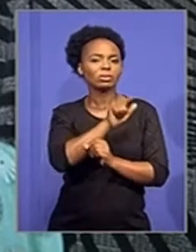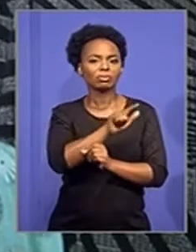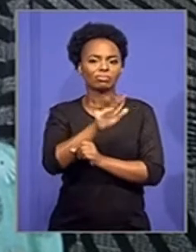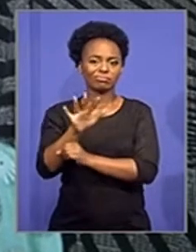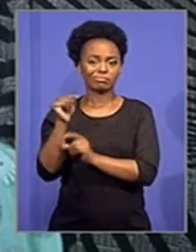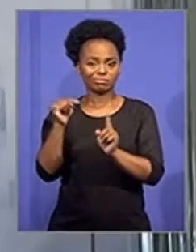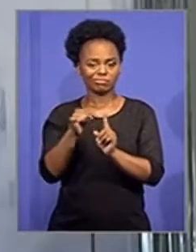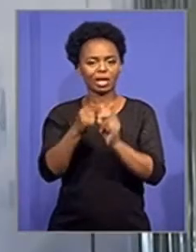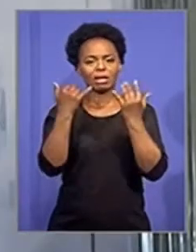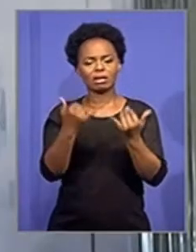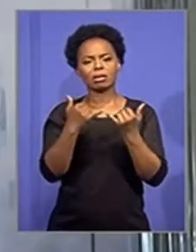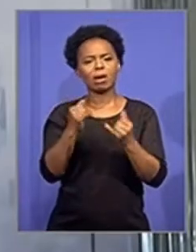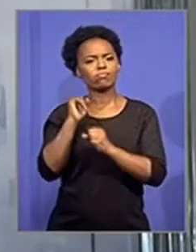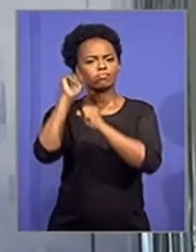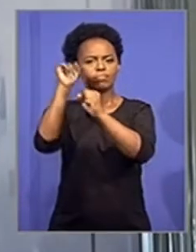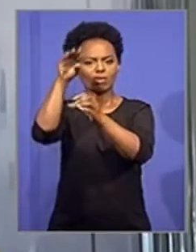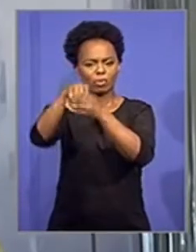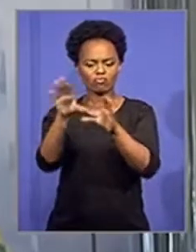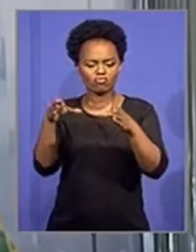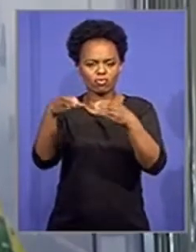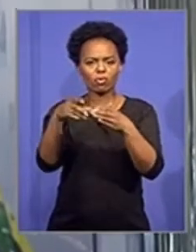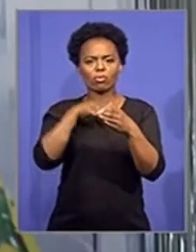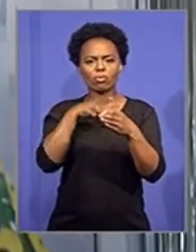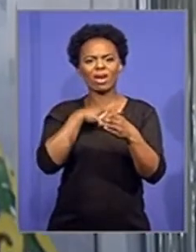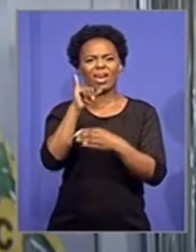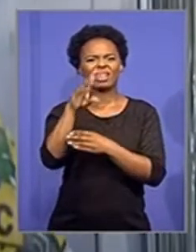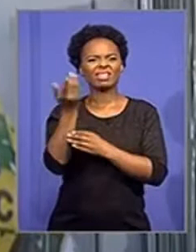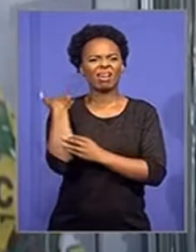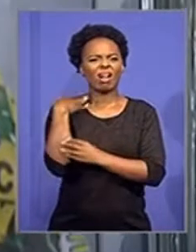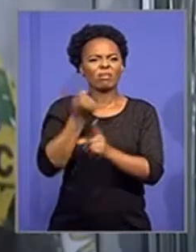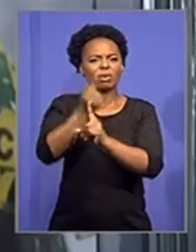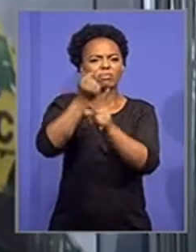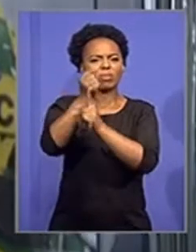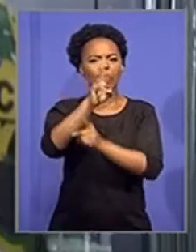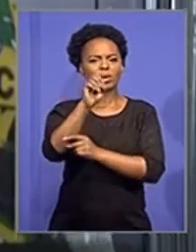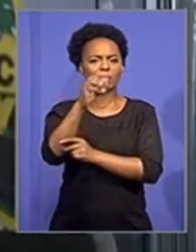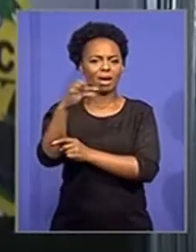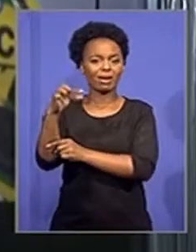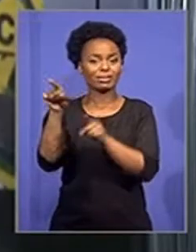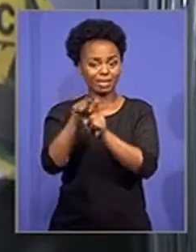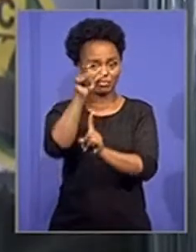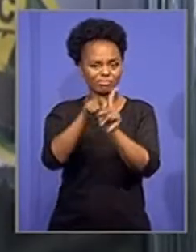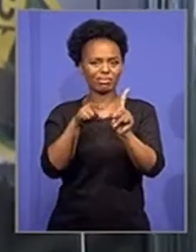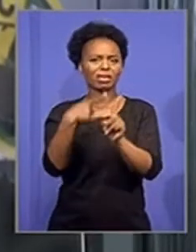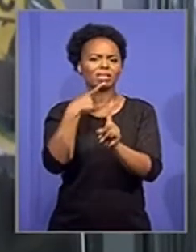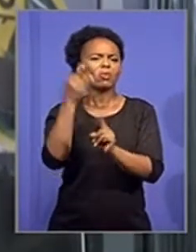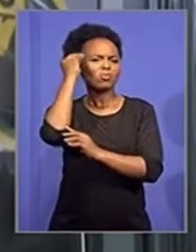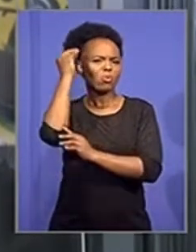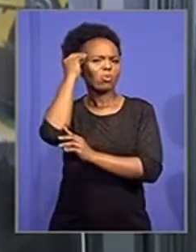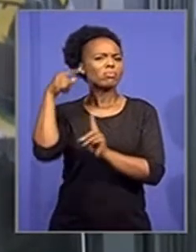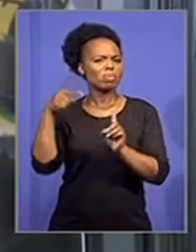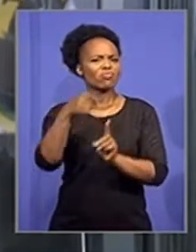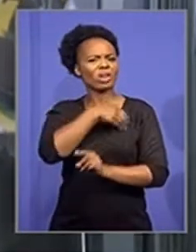e ne e le karolo ya mohwanto o neng o le kgahlano le ho tshwarwa ha dipasa ka 1956 Windbank. Le yena o re o a tseba hore